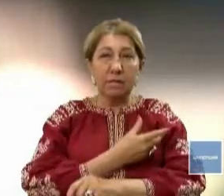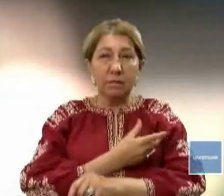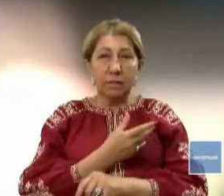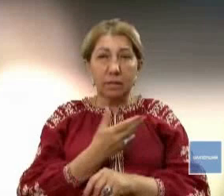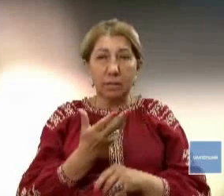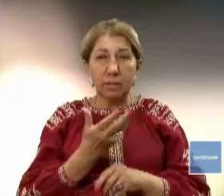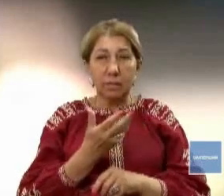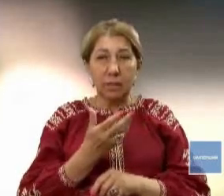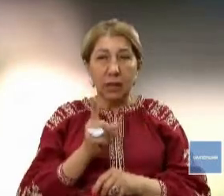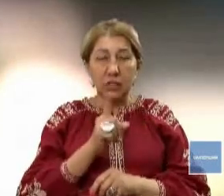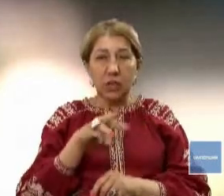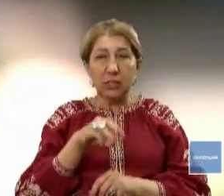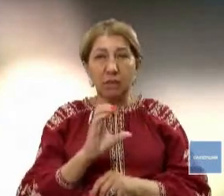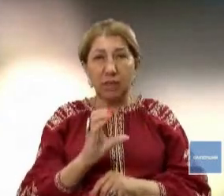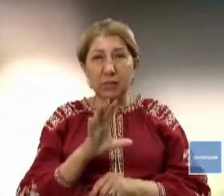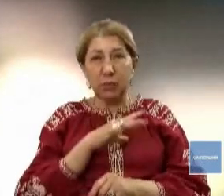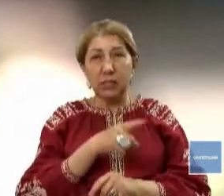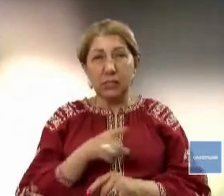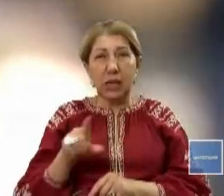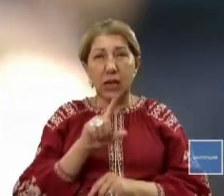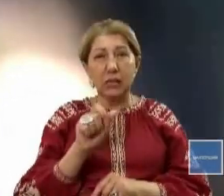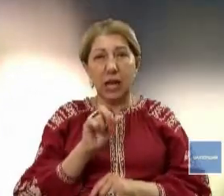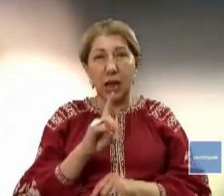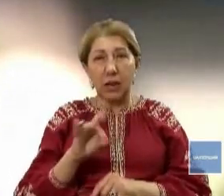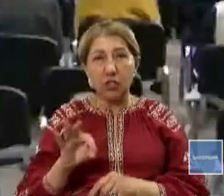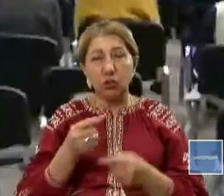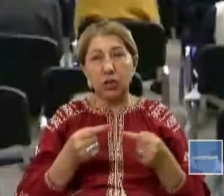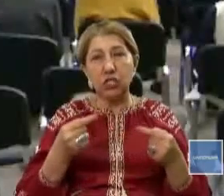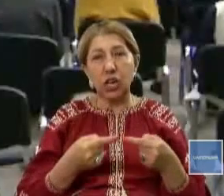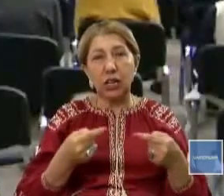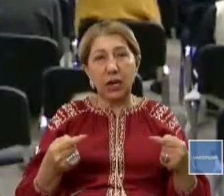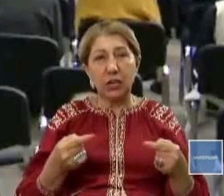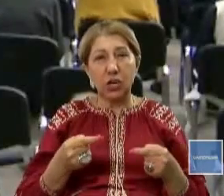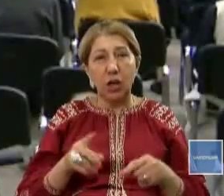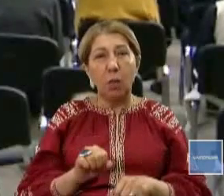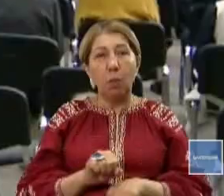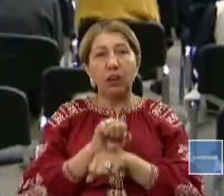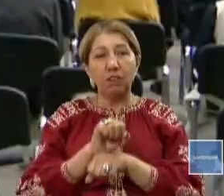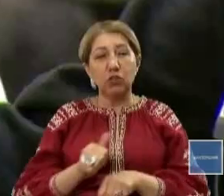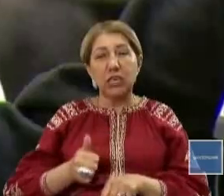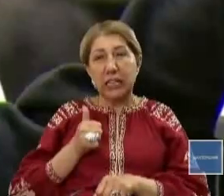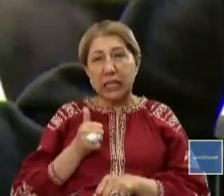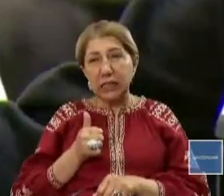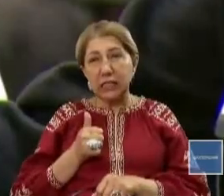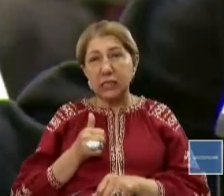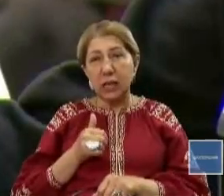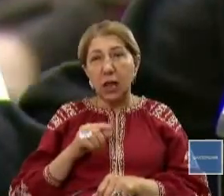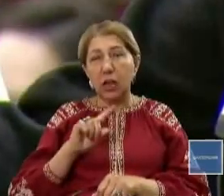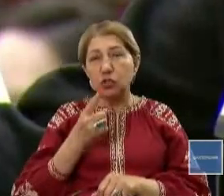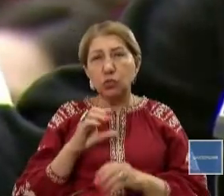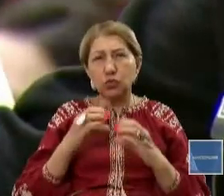там у МВС за часів Захарченка, і інші речі там про Революцію Гідності, він говорить, чим він такий цінний для Офісу